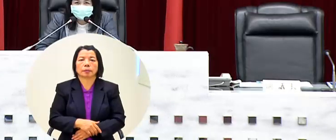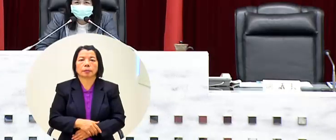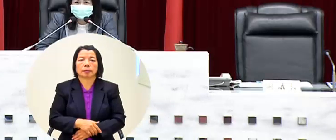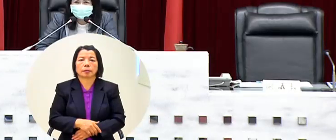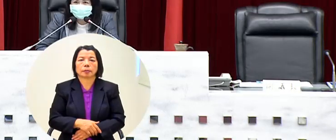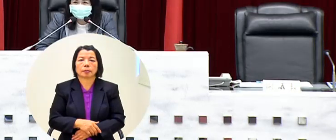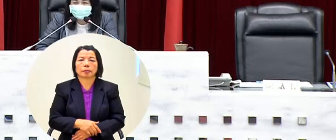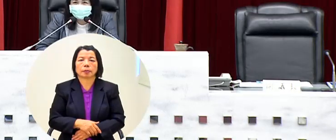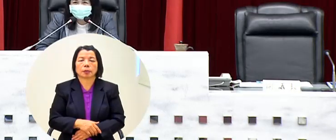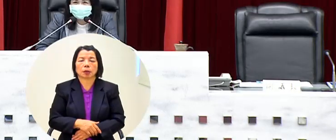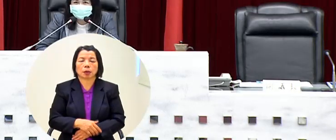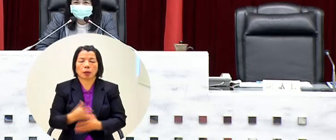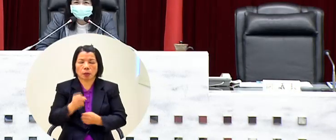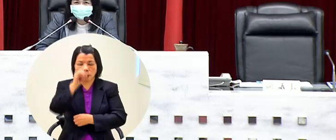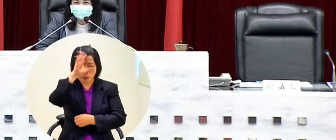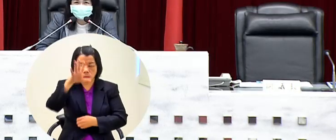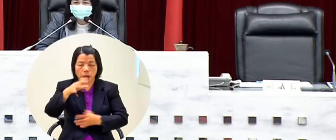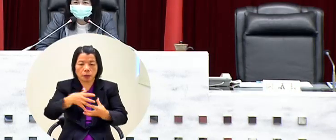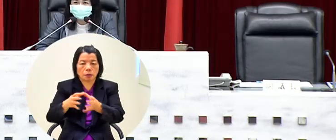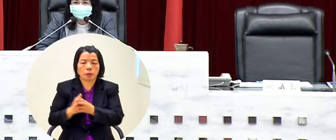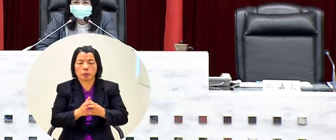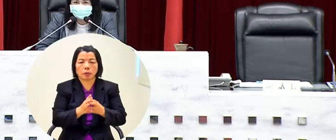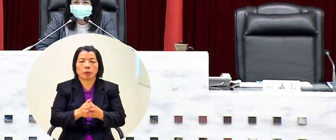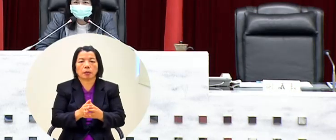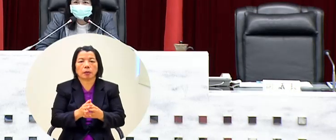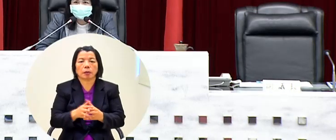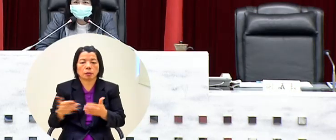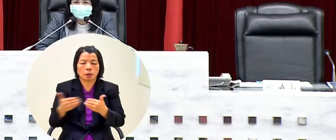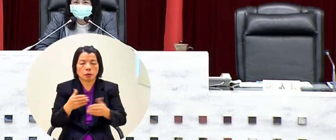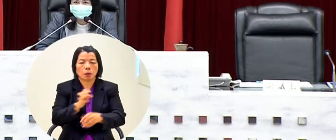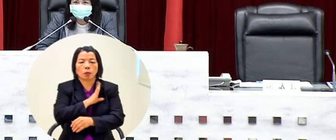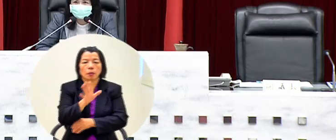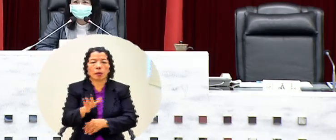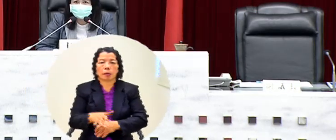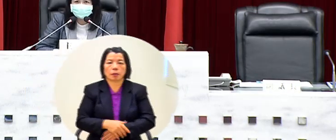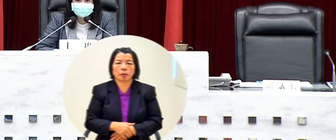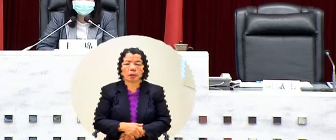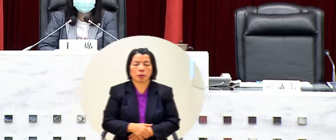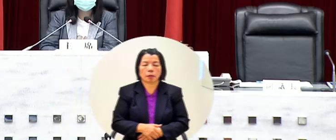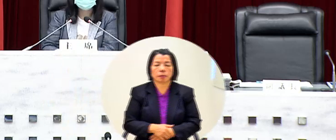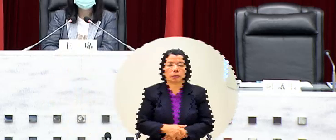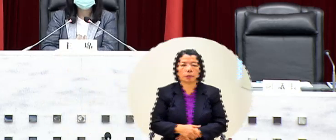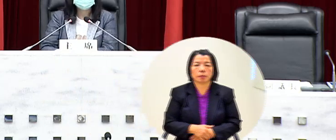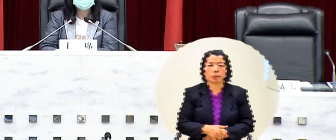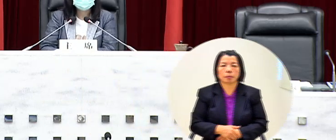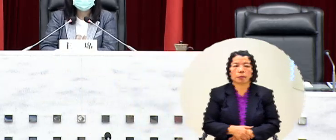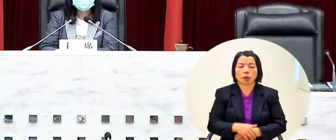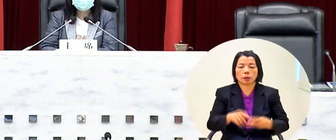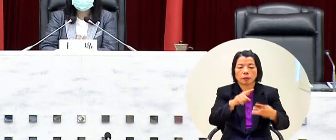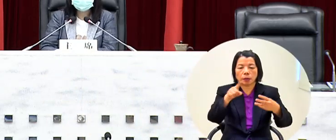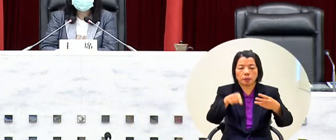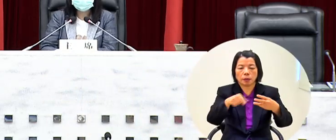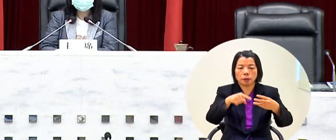那无党团结联盟质询完毕，我们请范之清议员发言。